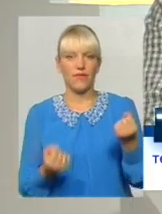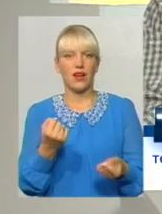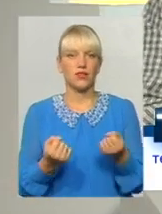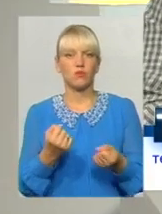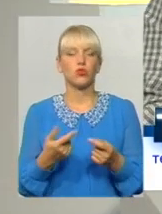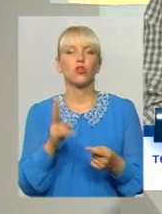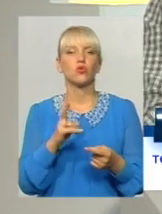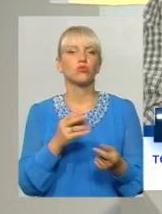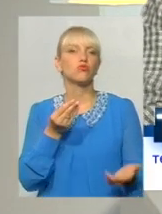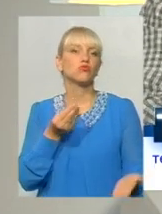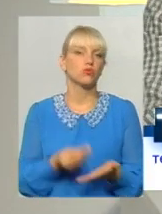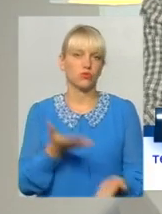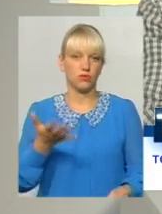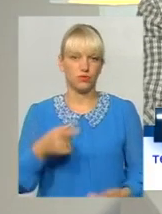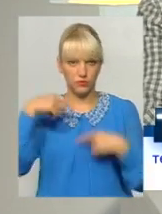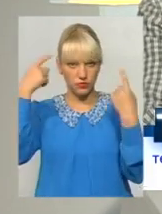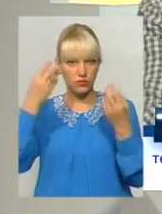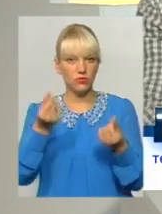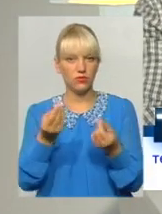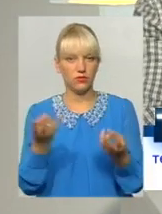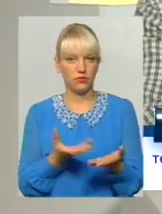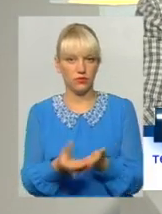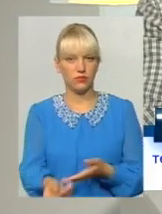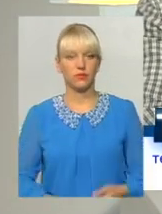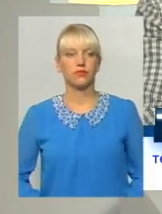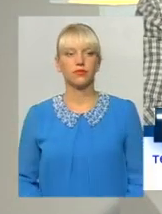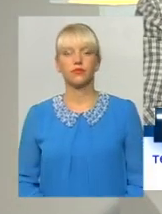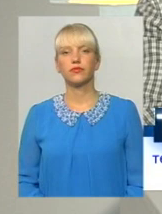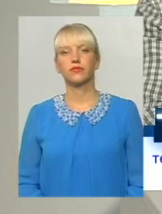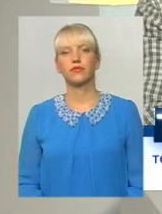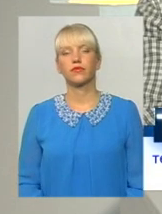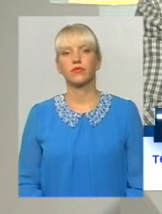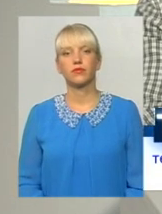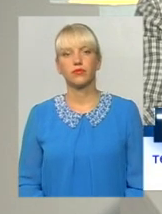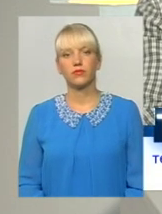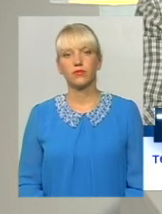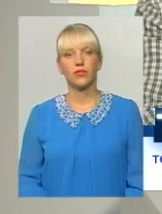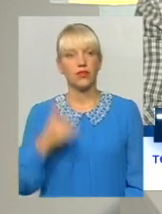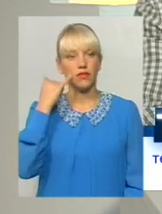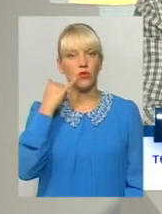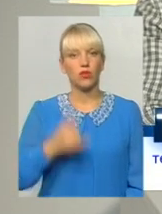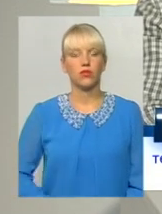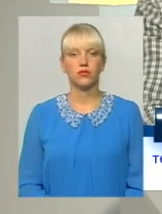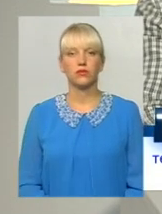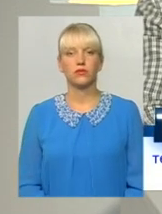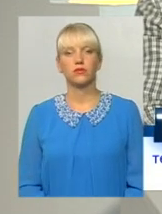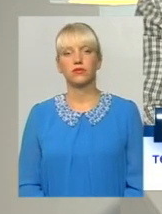у нас є дзвіночок, давайте послухаємо нашого глядача. Доброго вечора, ми вас слухаємо. Добрий вечір.